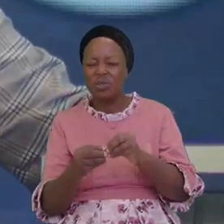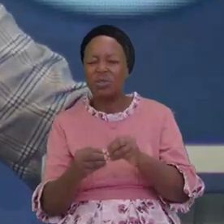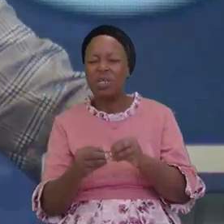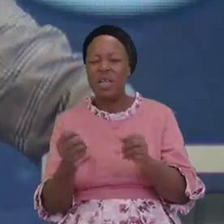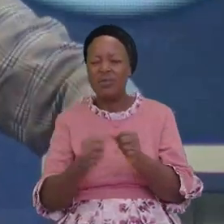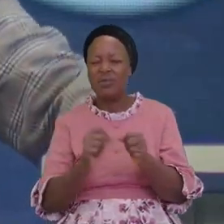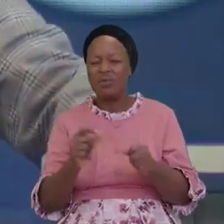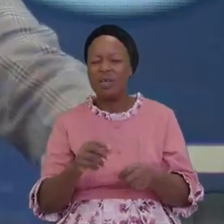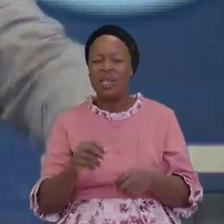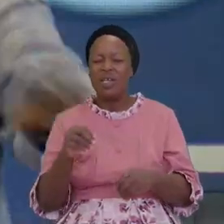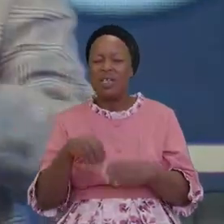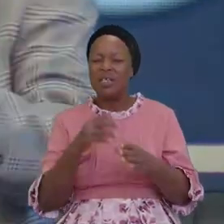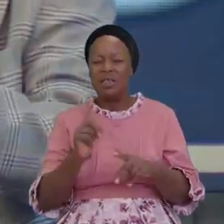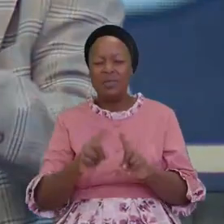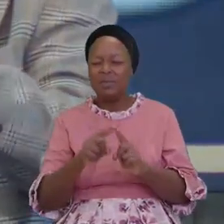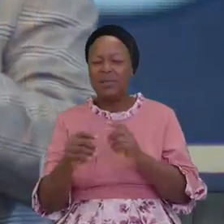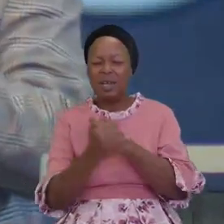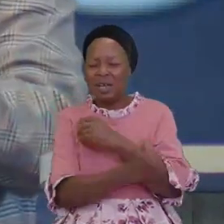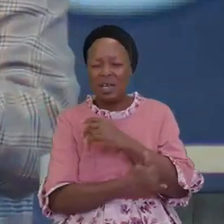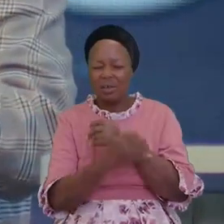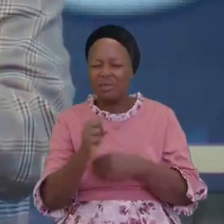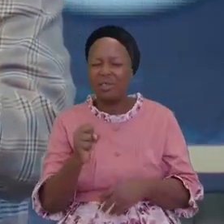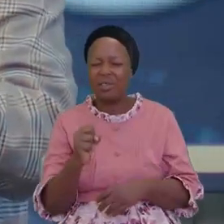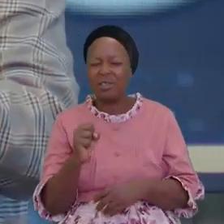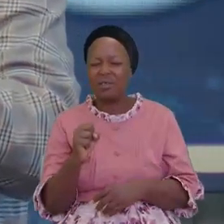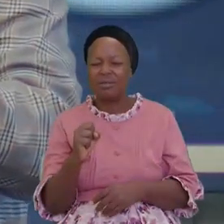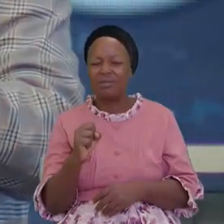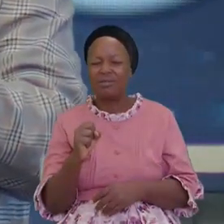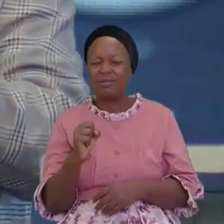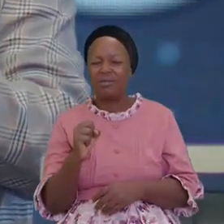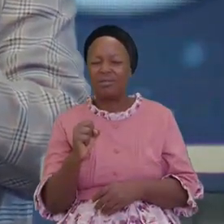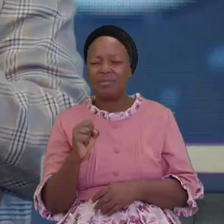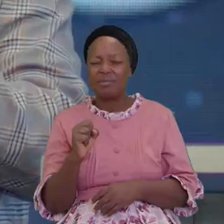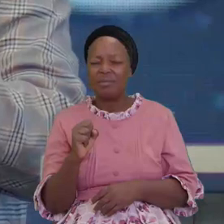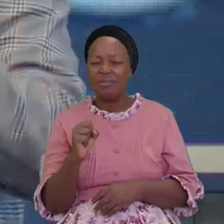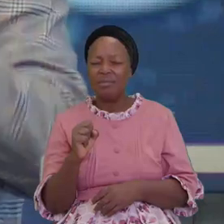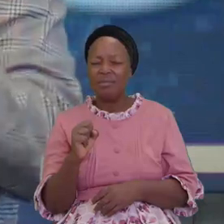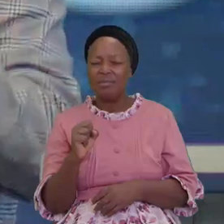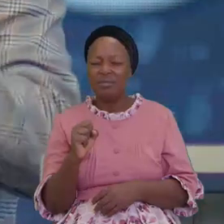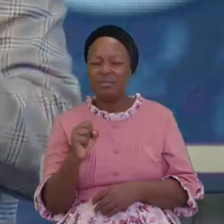en ligne dans les assemblées, partout dans les pays.